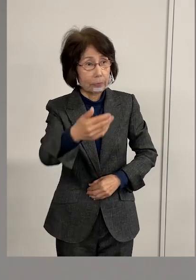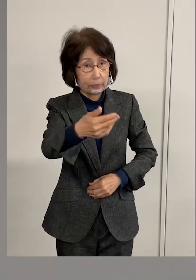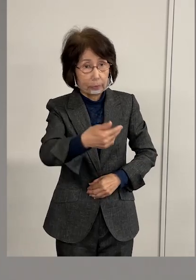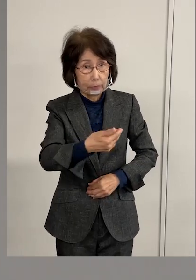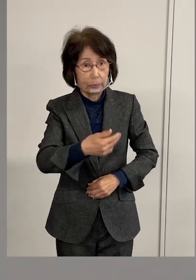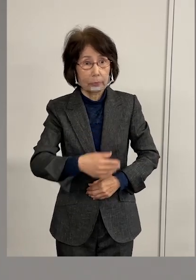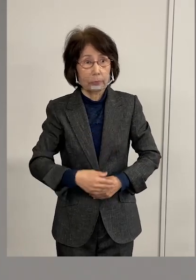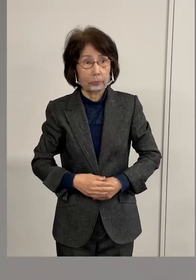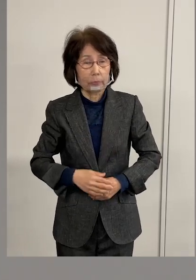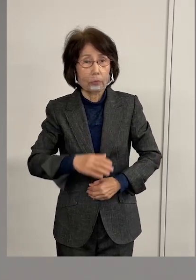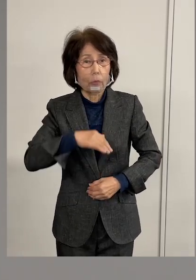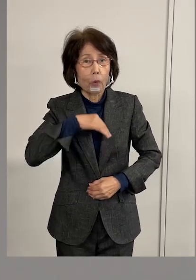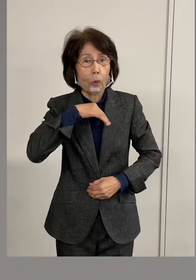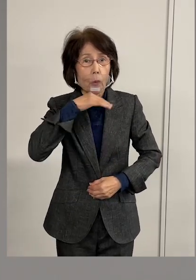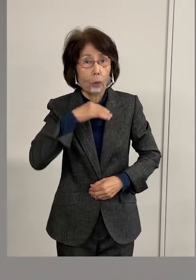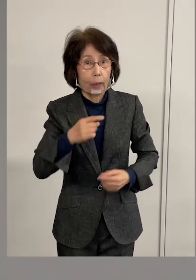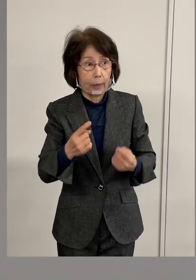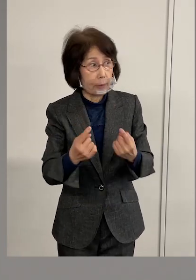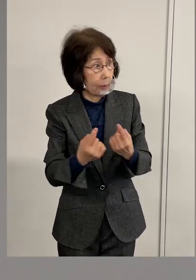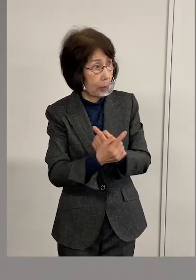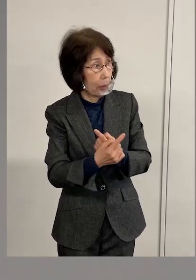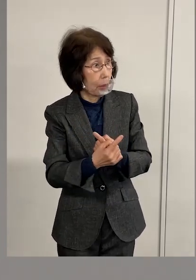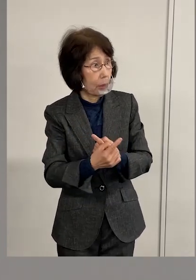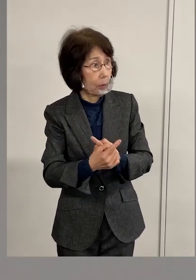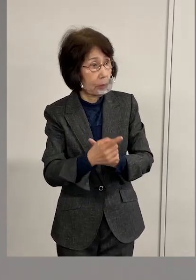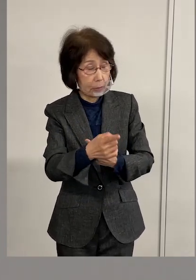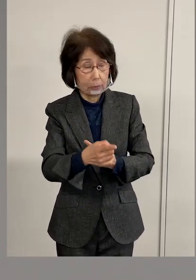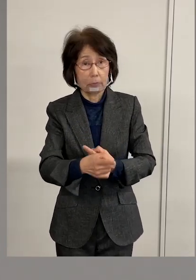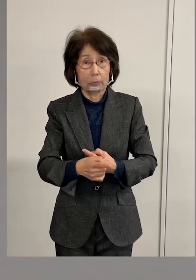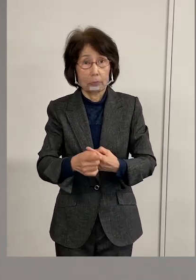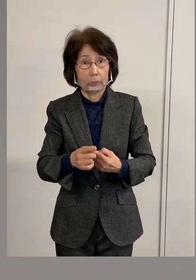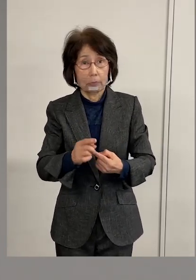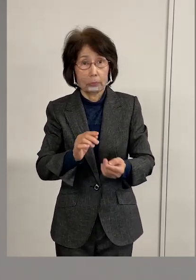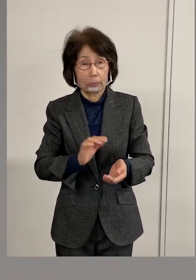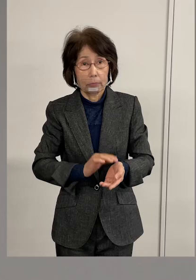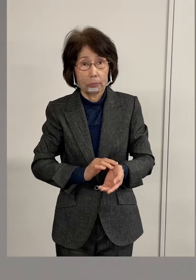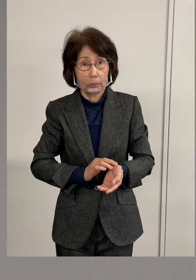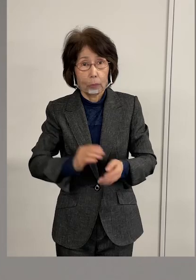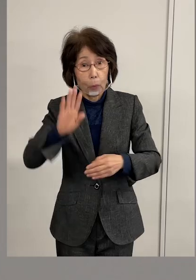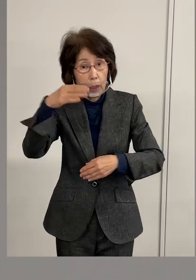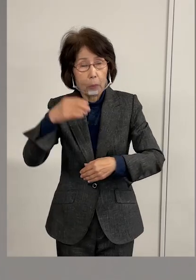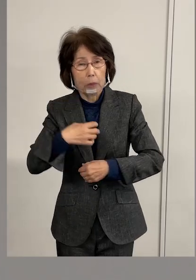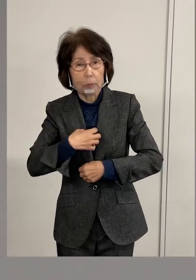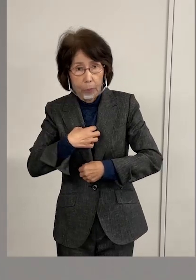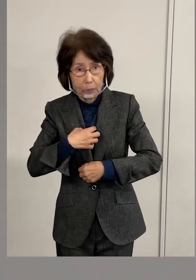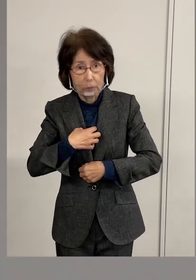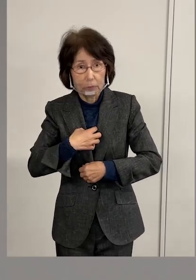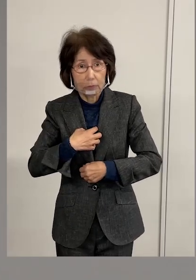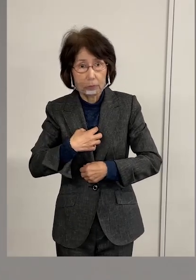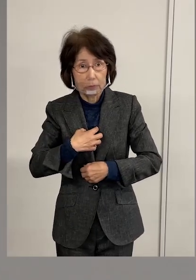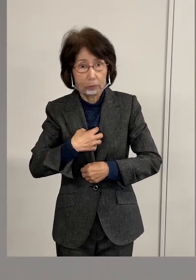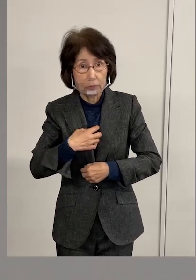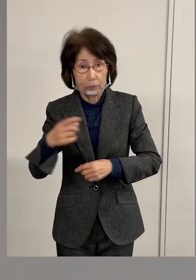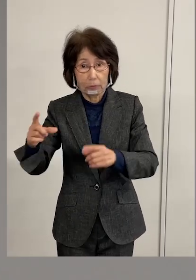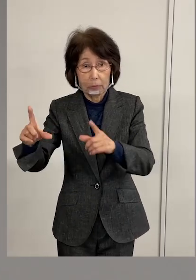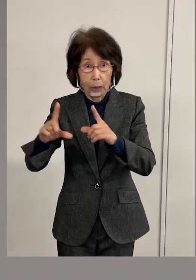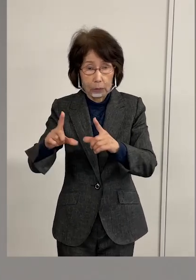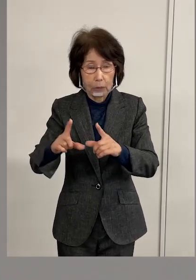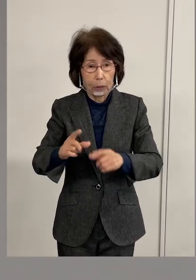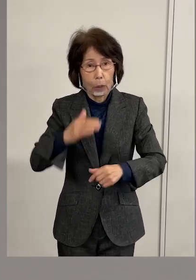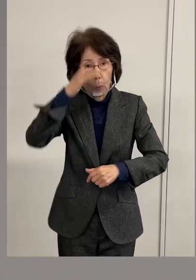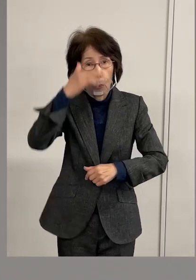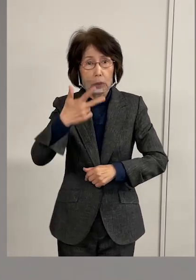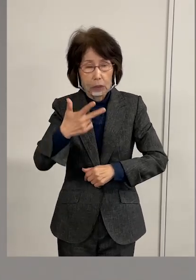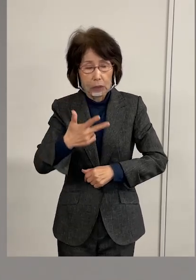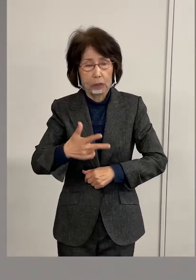化している都道府県はちょっと心配だというお言葉あったですけど、高知は高齢化のその県に入るとは思うんですけ